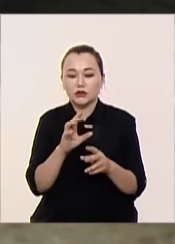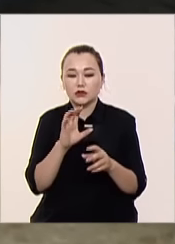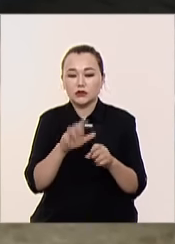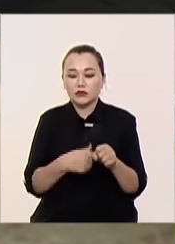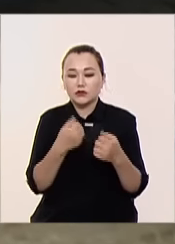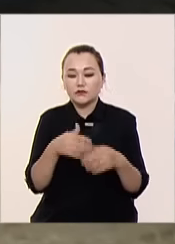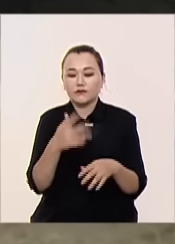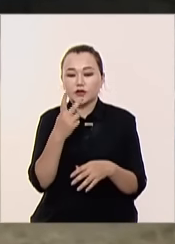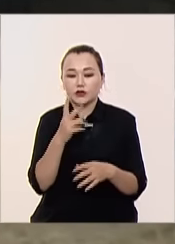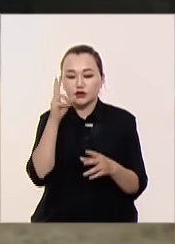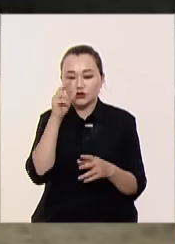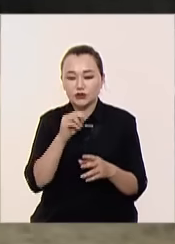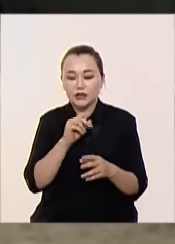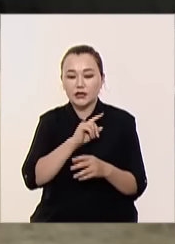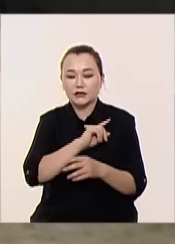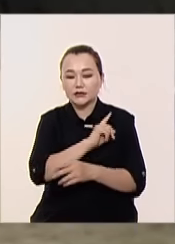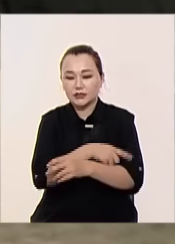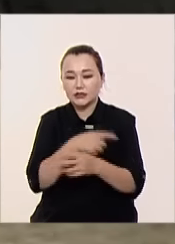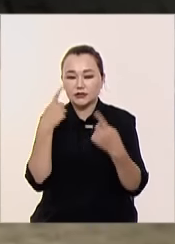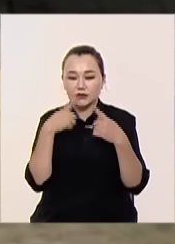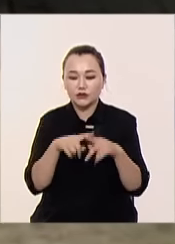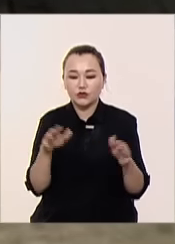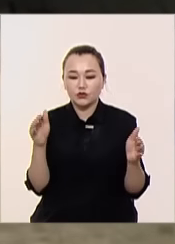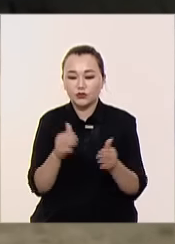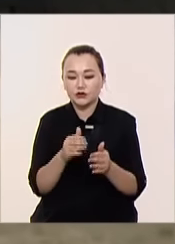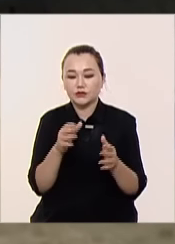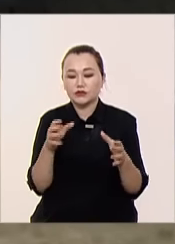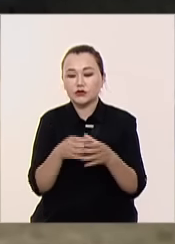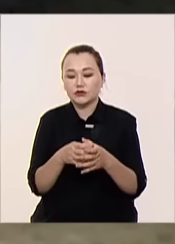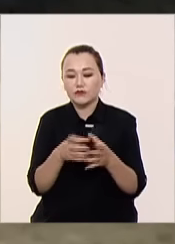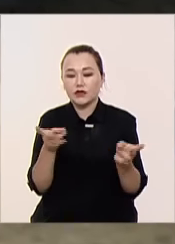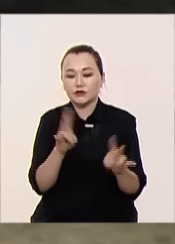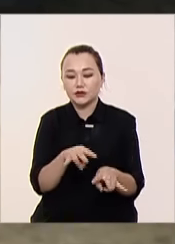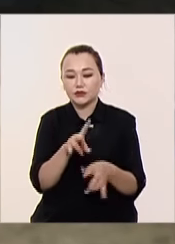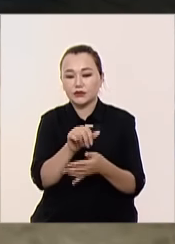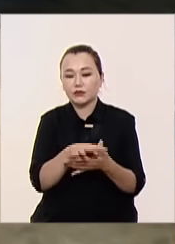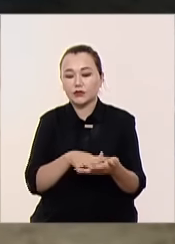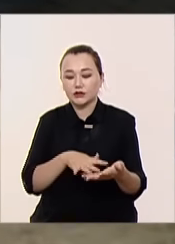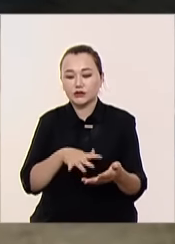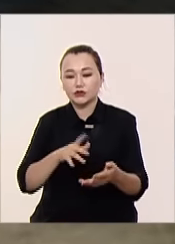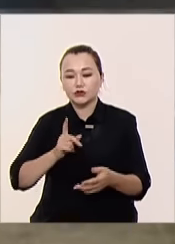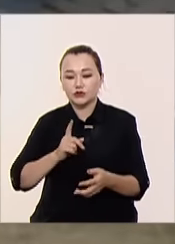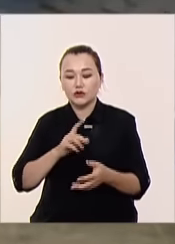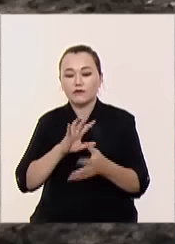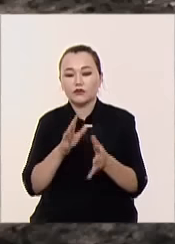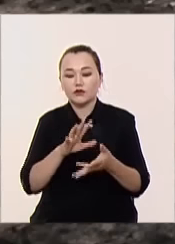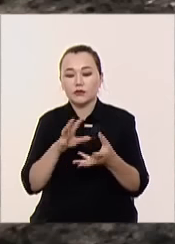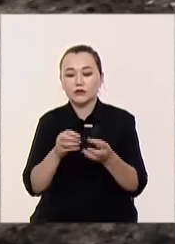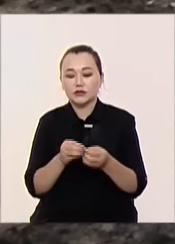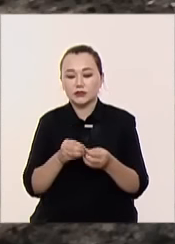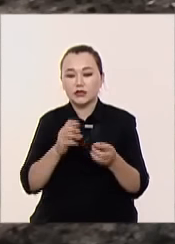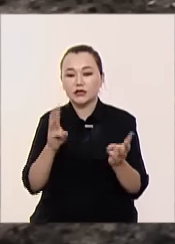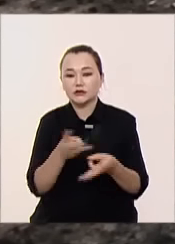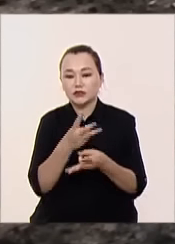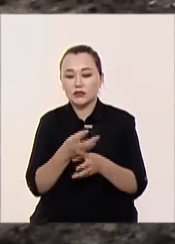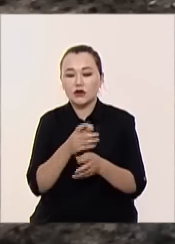числа. Силы и средства в уменьшенном составе остаются на продолжение ликвидации последствий возгорания. Для